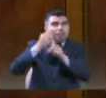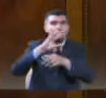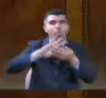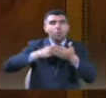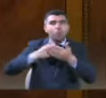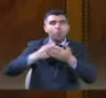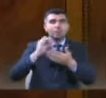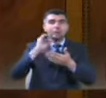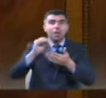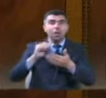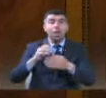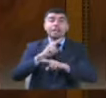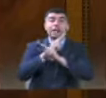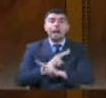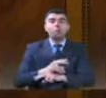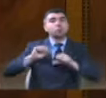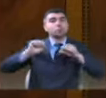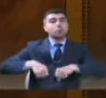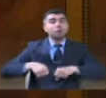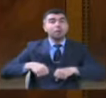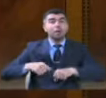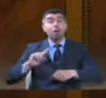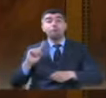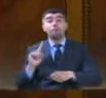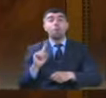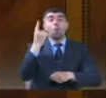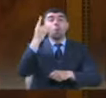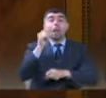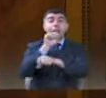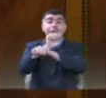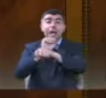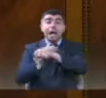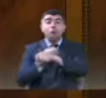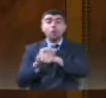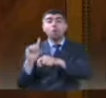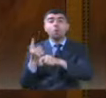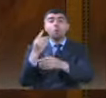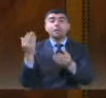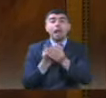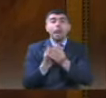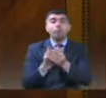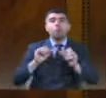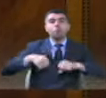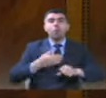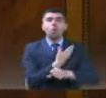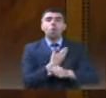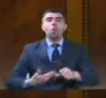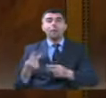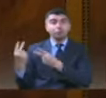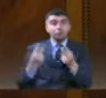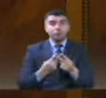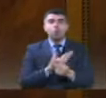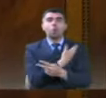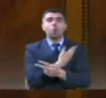من معاش التقاعد. هذا راه منذ كانت لا سينيسيس هو مطلب، احتاجت هذه الحكومة عاد استجبت له، ما بقاوش الناس